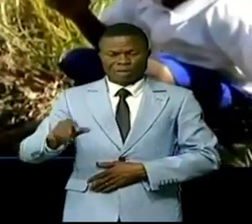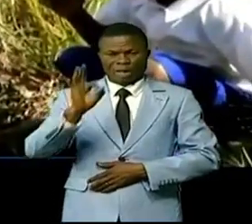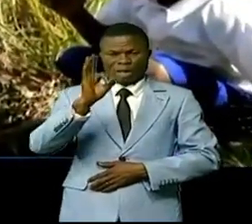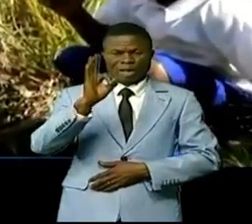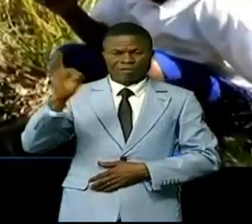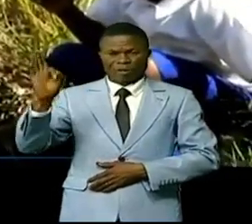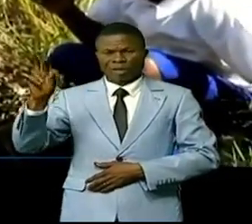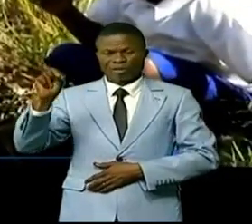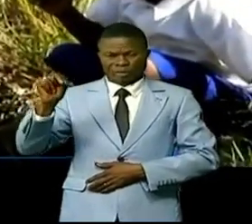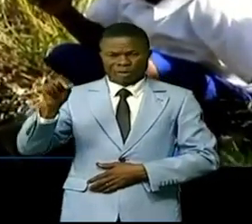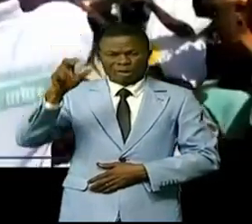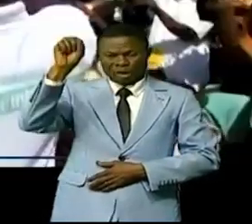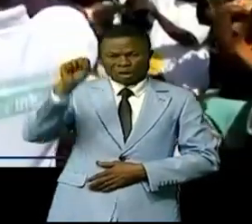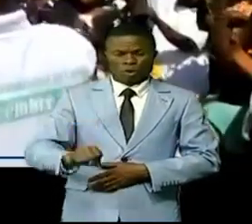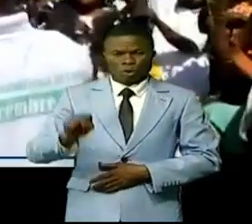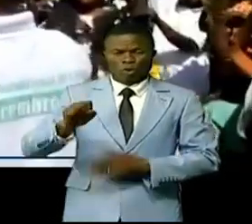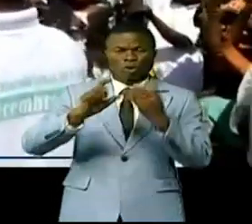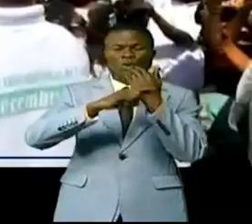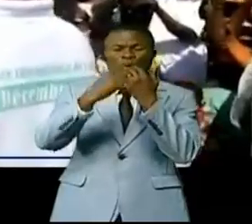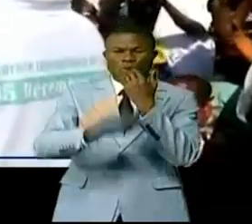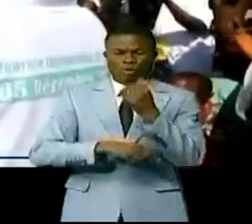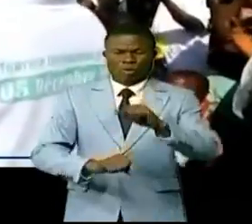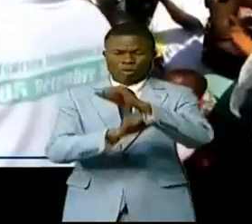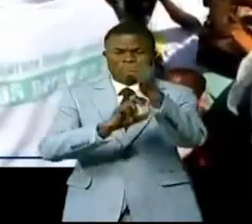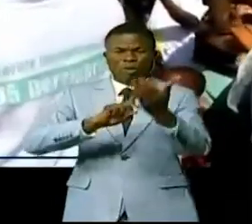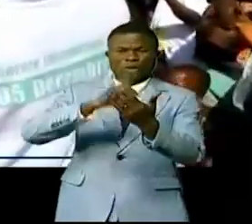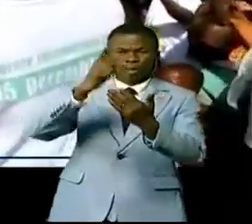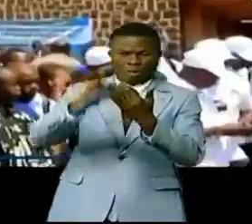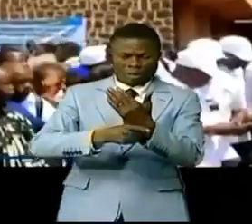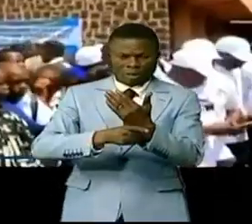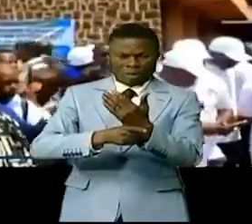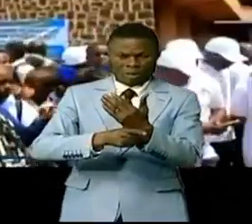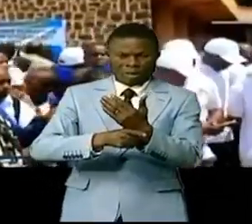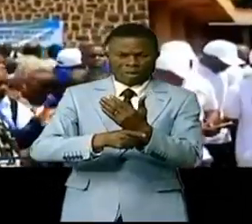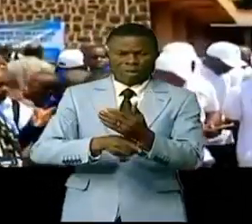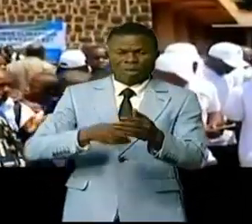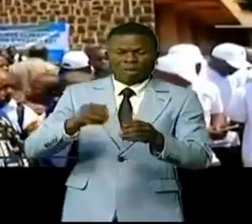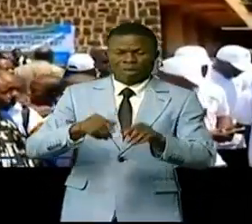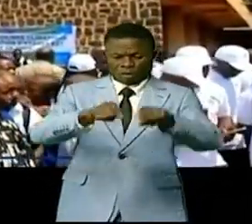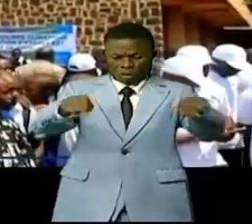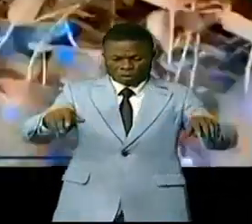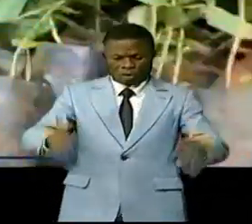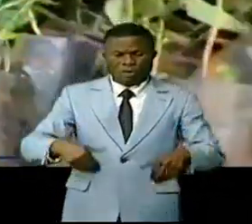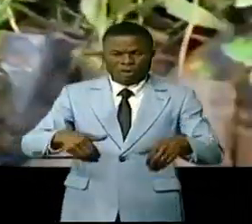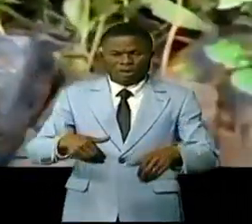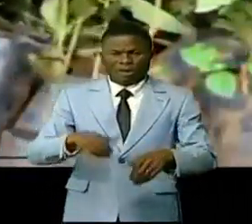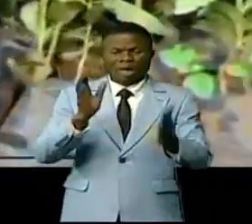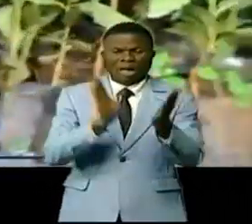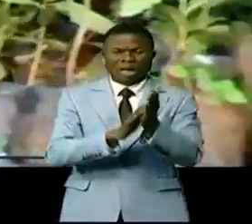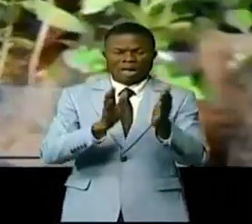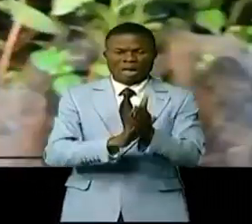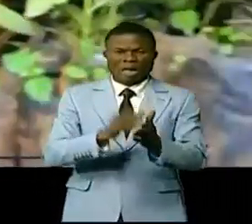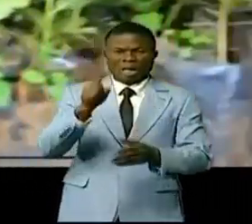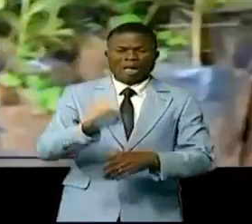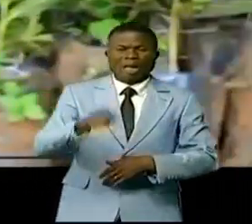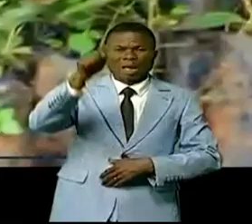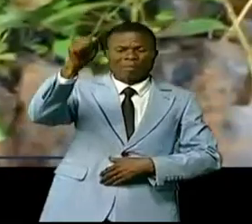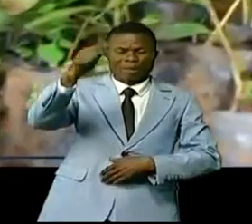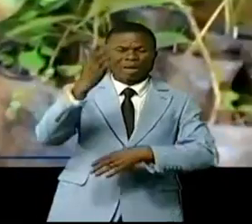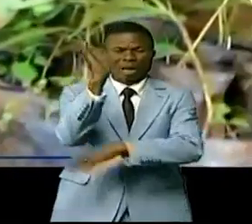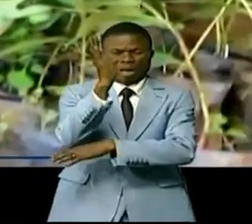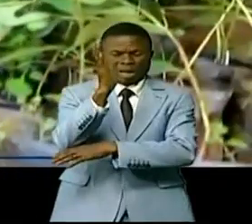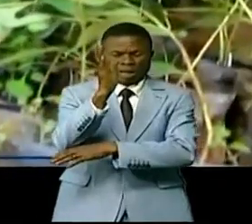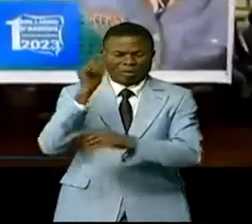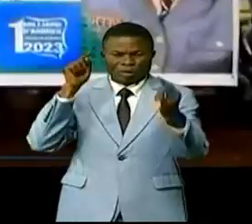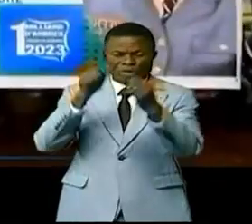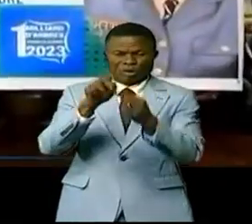FFN au Sud Kivu est appelée à accompagner le programme dénommé Jardin scolaire pour 1 milliard d'arbres à l'horizon